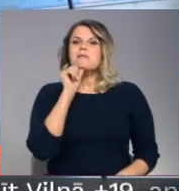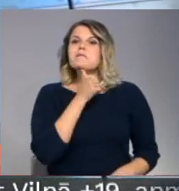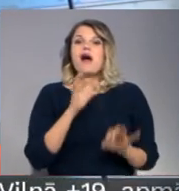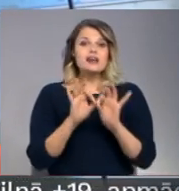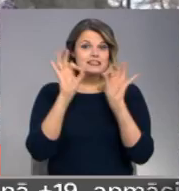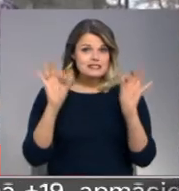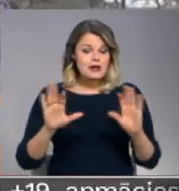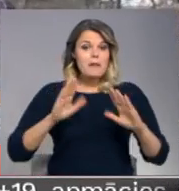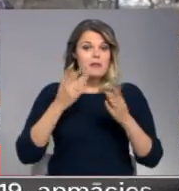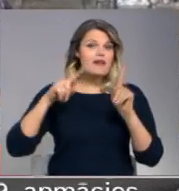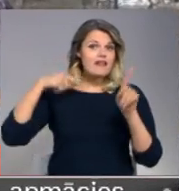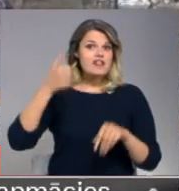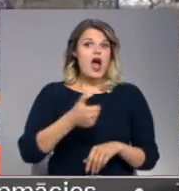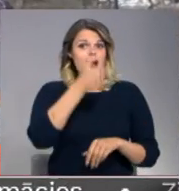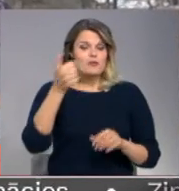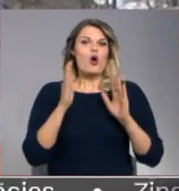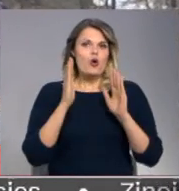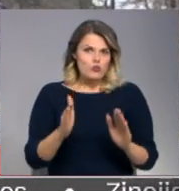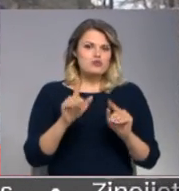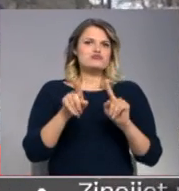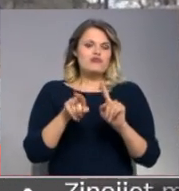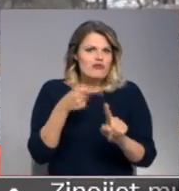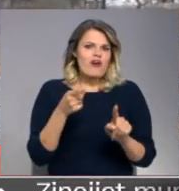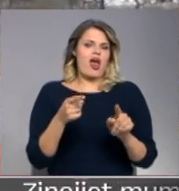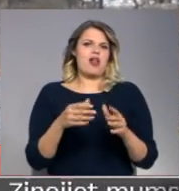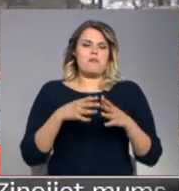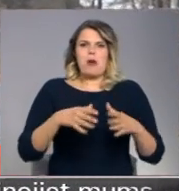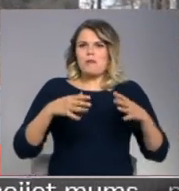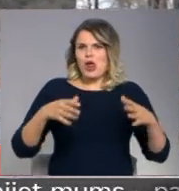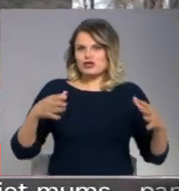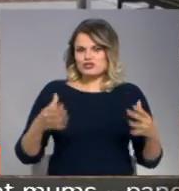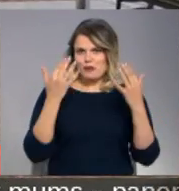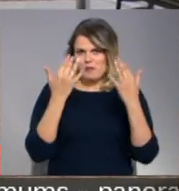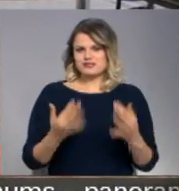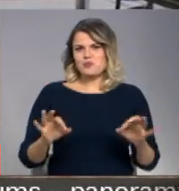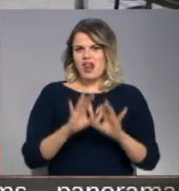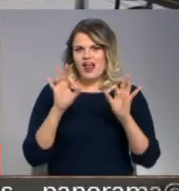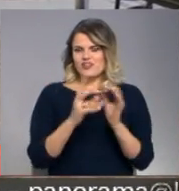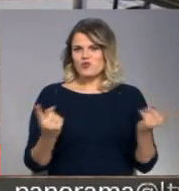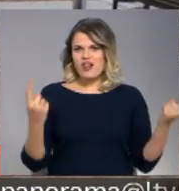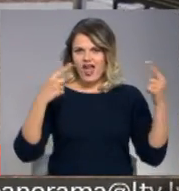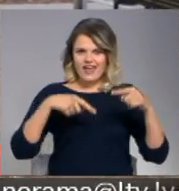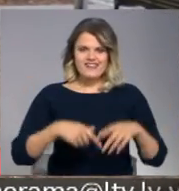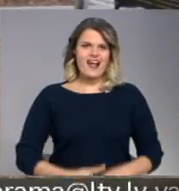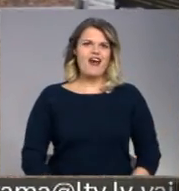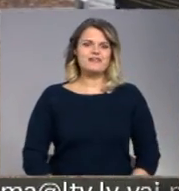bet nākamgad zaķu festivāls tikšot attīstīts tālāk. Sandra Letāne, Andris Pāns, Zemgales reģionālā televīzija.